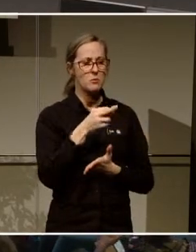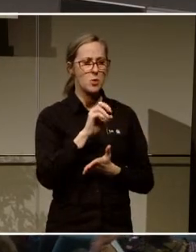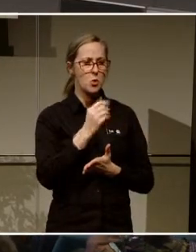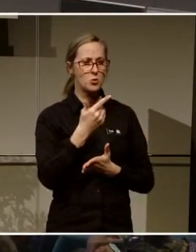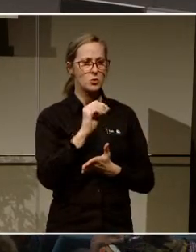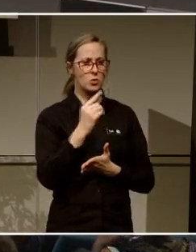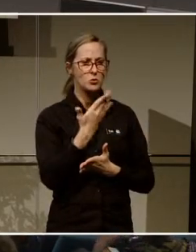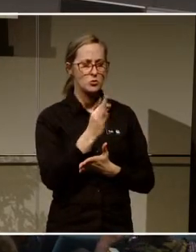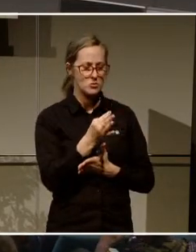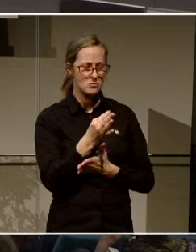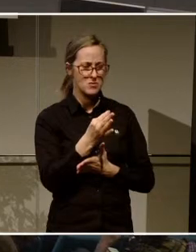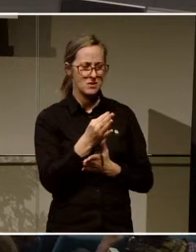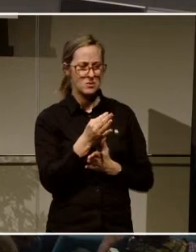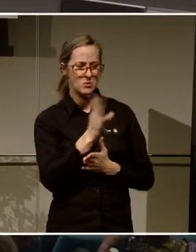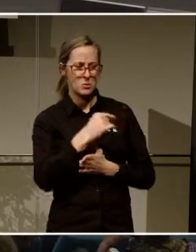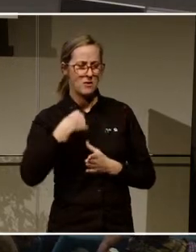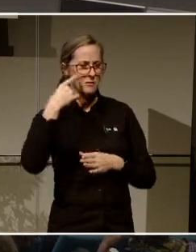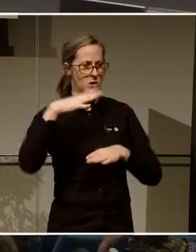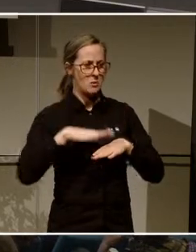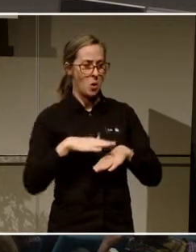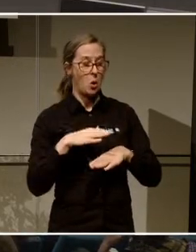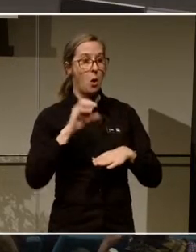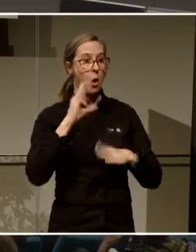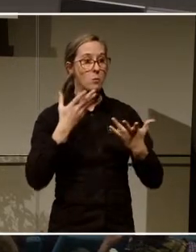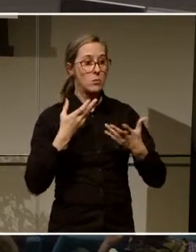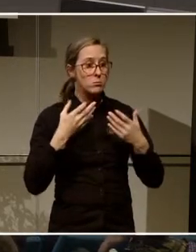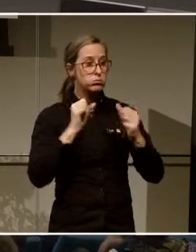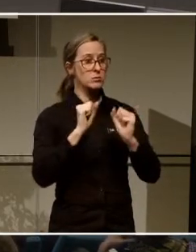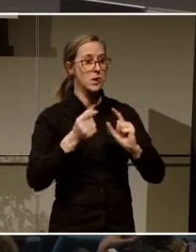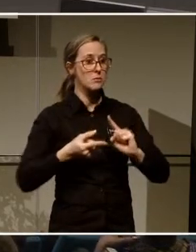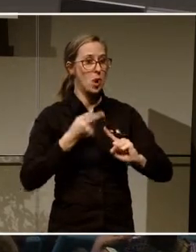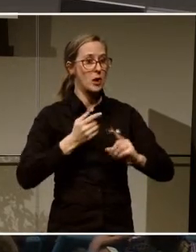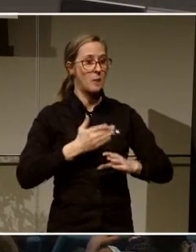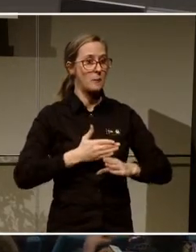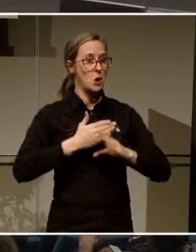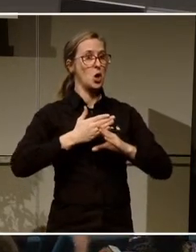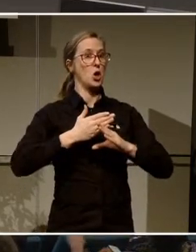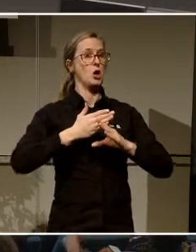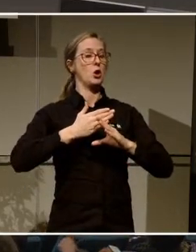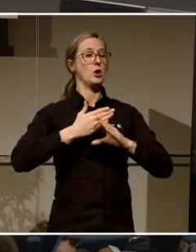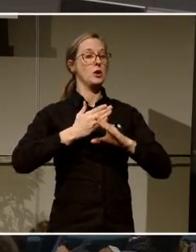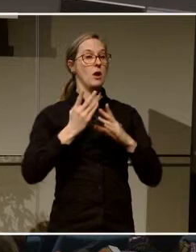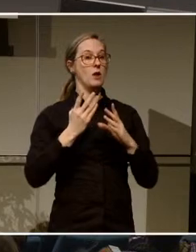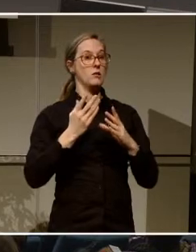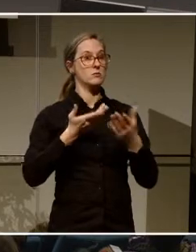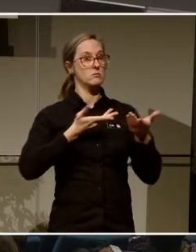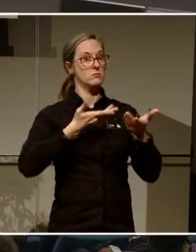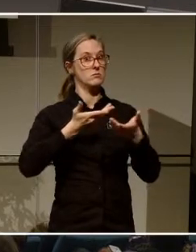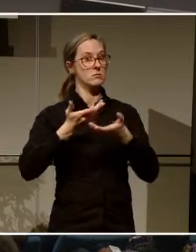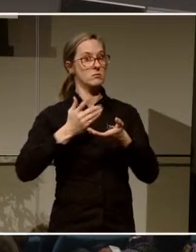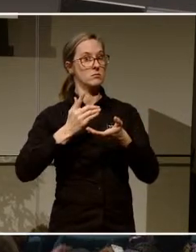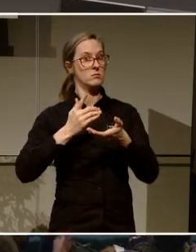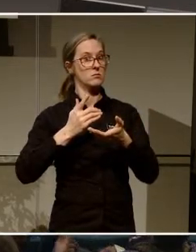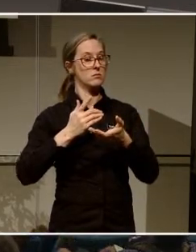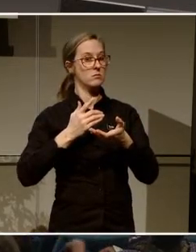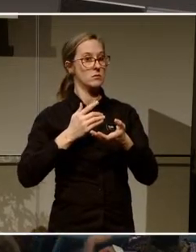Tänk om man kommer igång och man börjar bygga och så får man drar till sig en publik, men det är de som man alltid har. Eller på